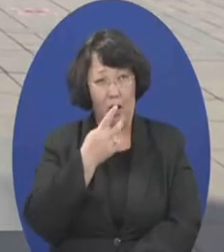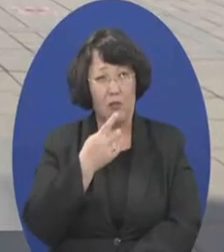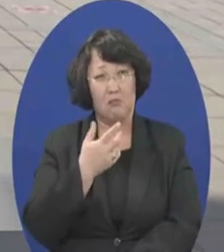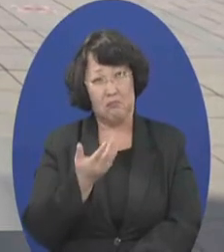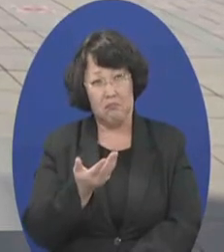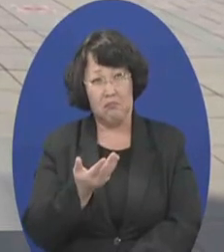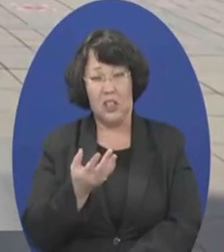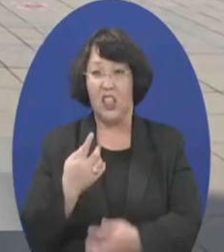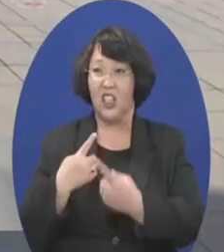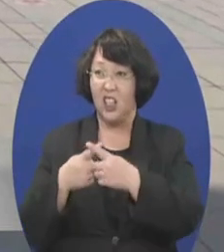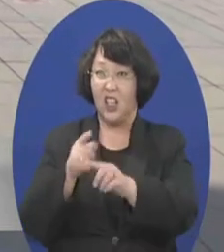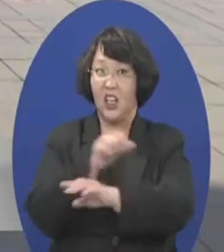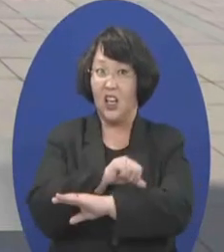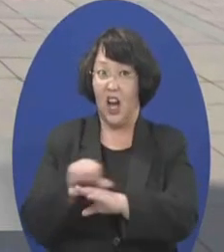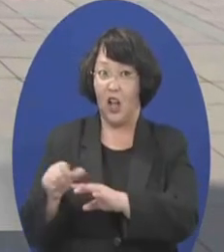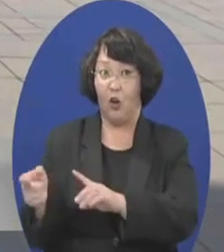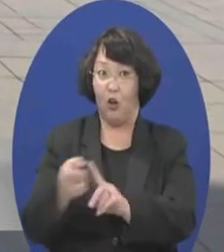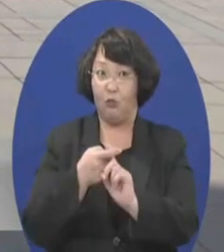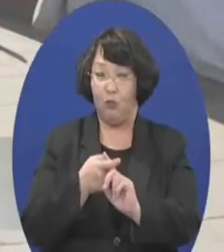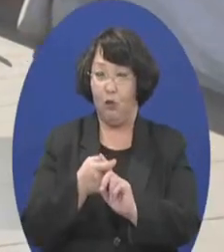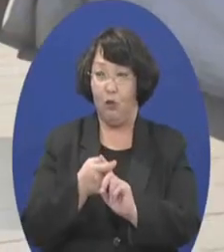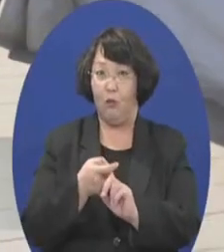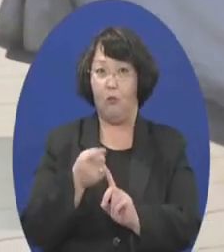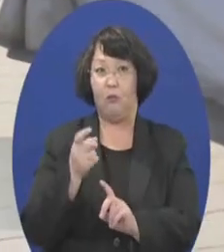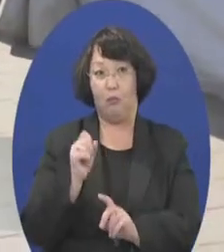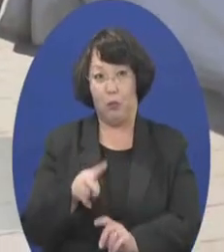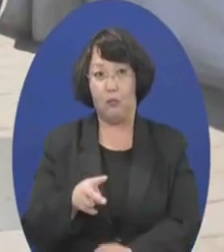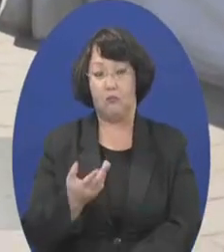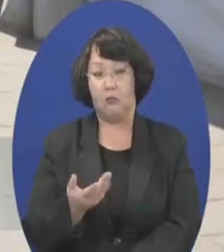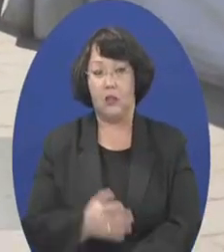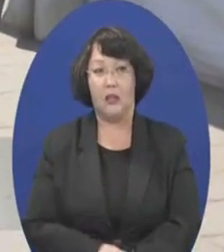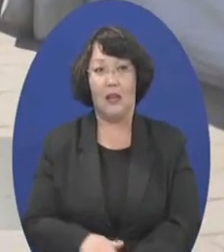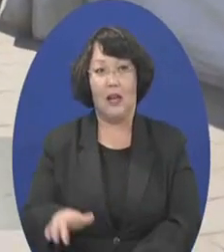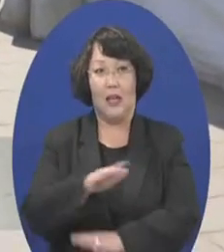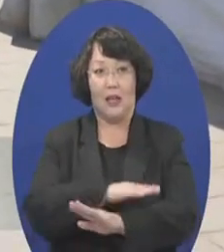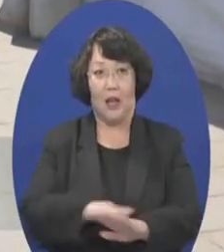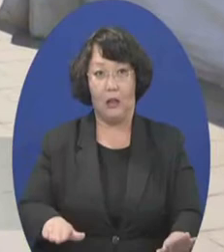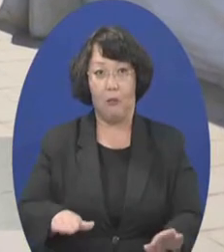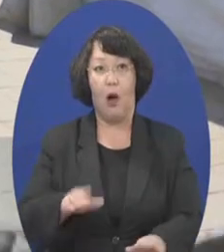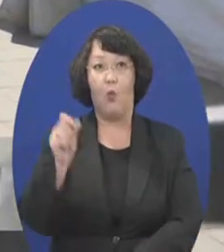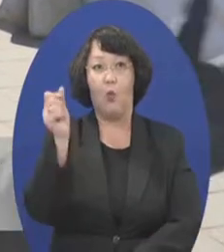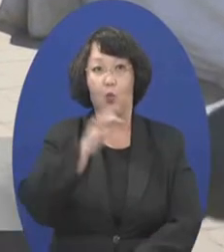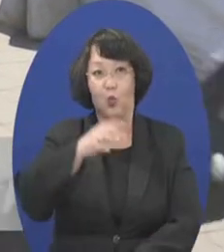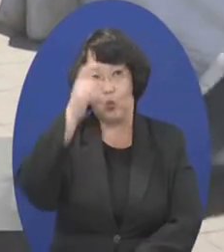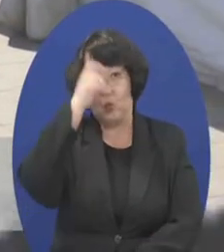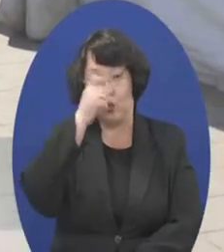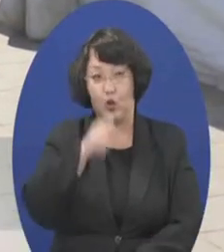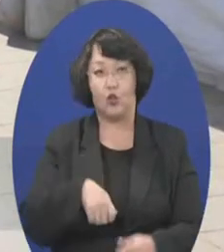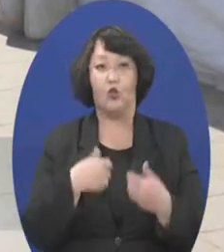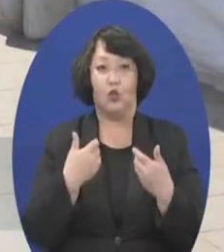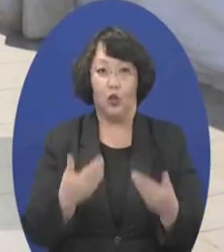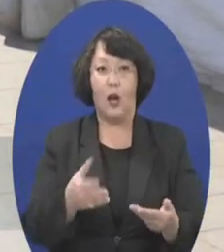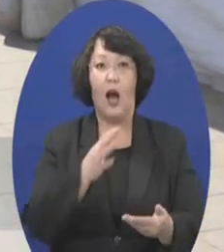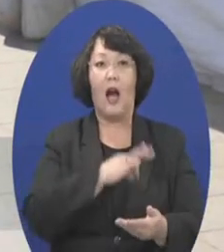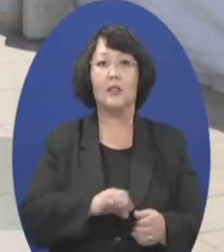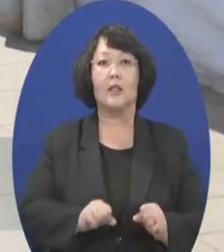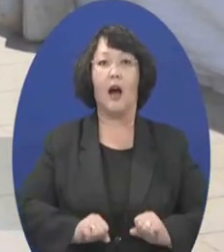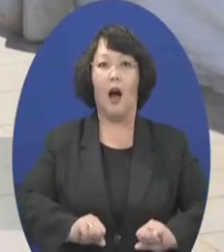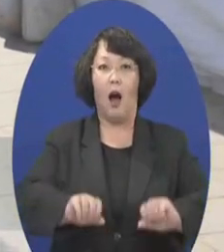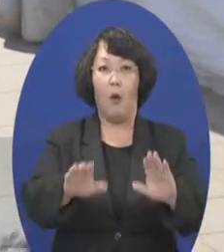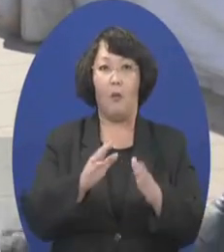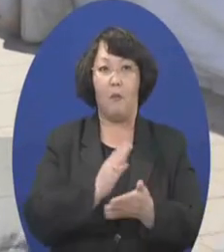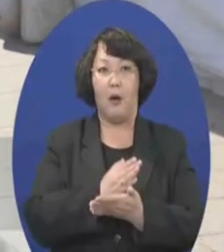бас хил мэлгүүтэй бол бас холбоотой байдаг юм л гэж үзэж байна. Талбайгаа үнгүү төрөөсөлж байгаа гэж байгаа хэрэггүй. Үнгүү ингээд хүмүүс ашиглаулж байгаа гэж